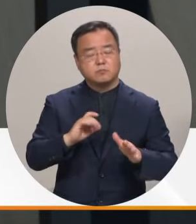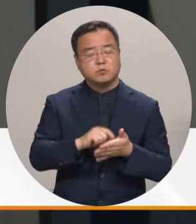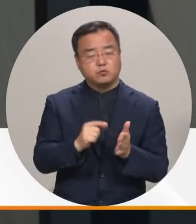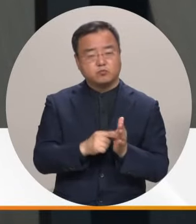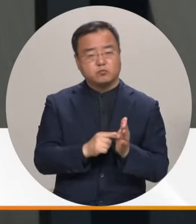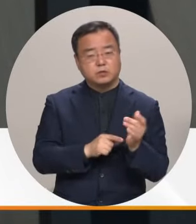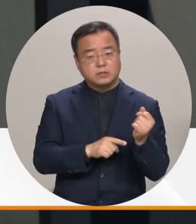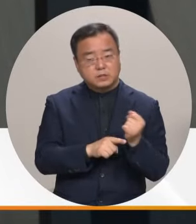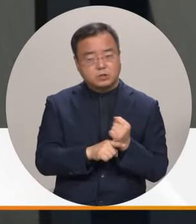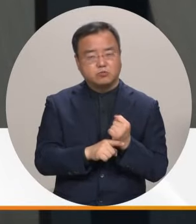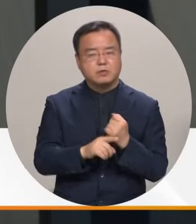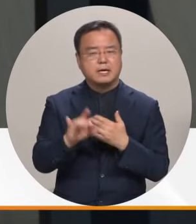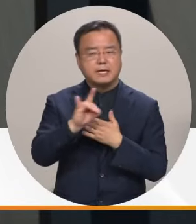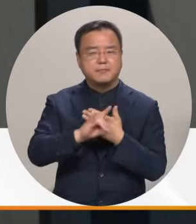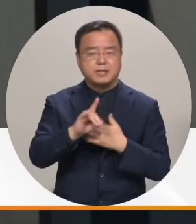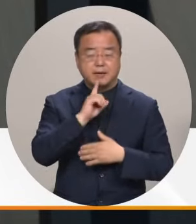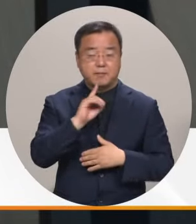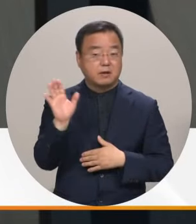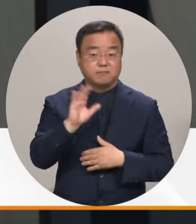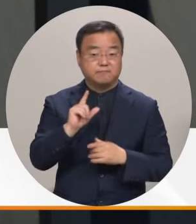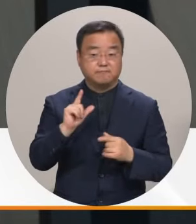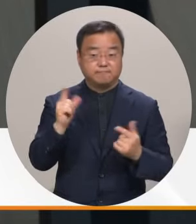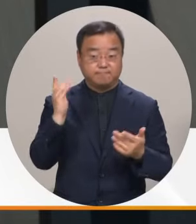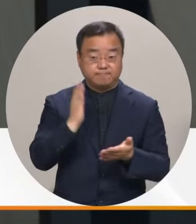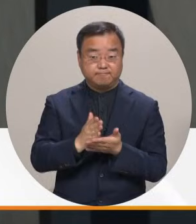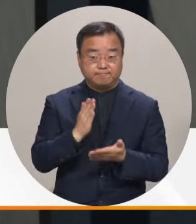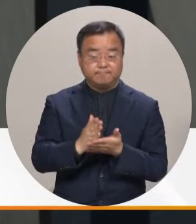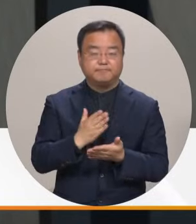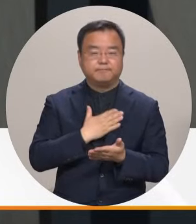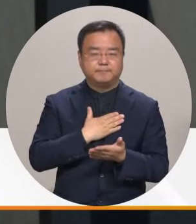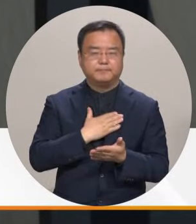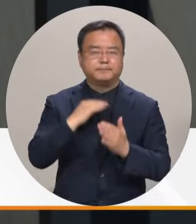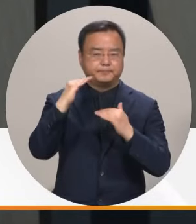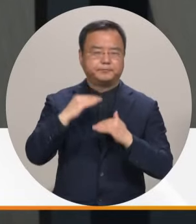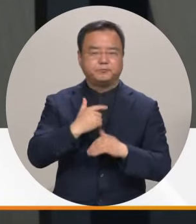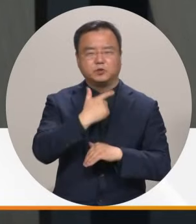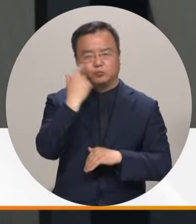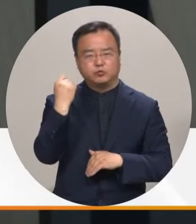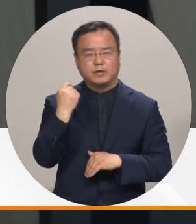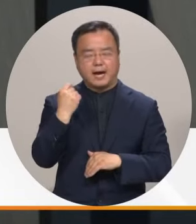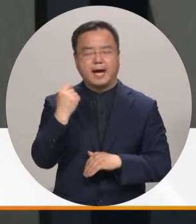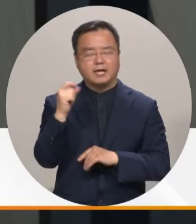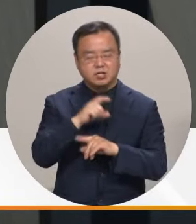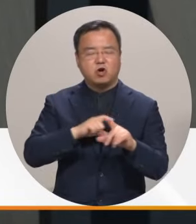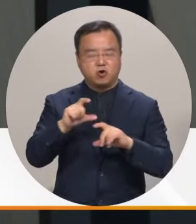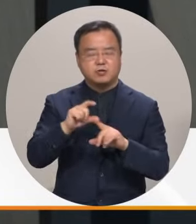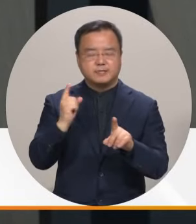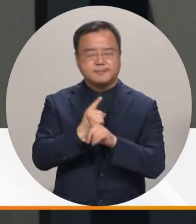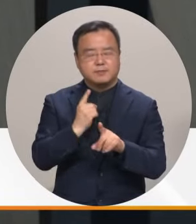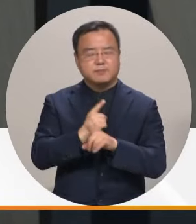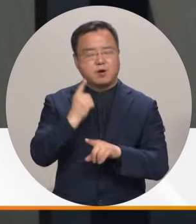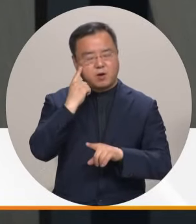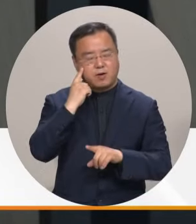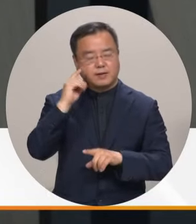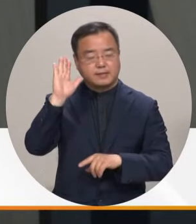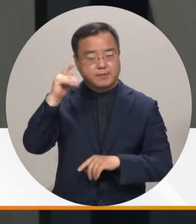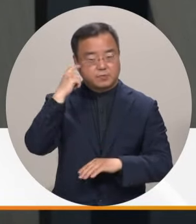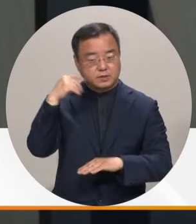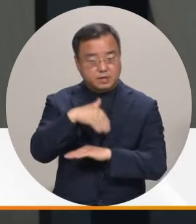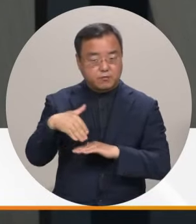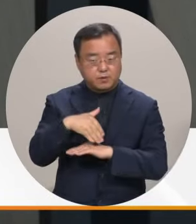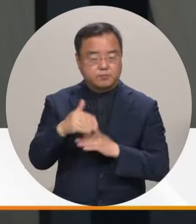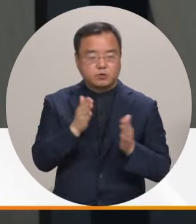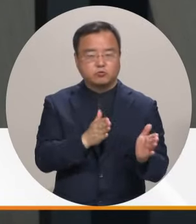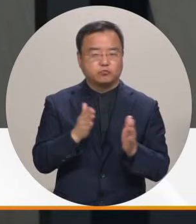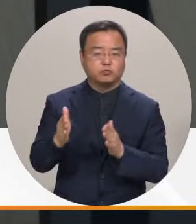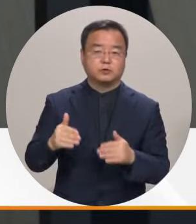이유로 핑계를 대는 것보다는 아 이번에는 내가 어떤 부분이 부족했으니 더 보완한다면 이렇게 가야 저희가 수능 때까지 갈 수